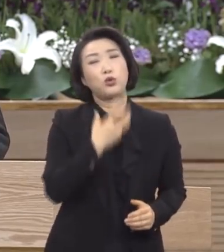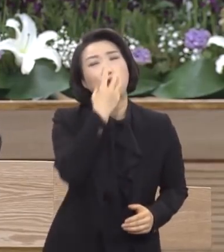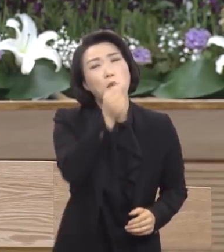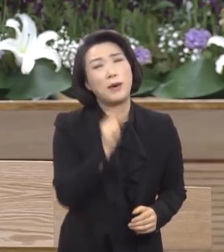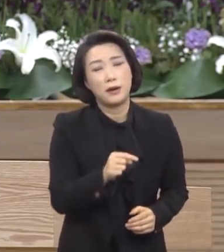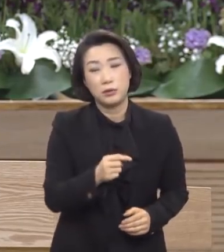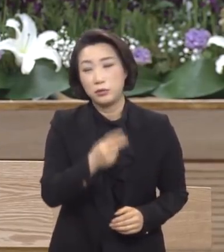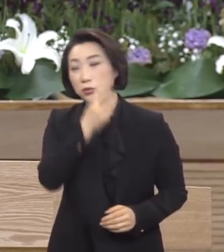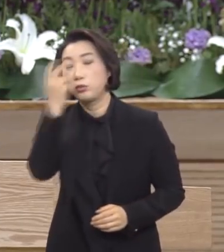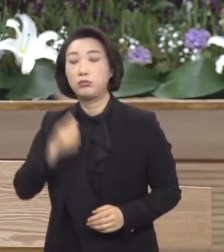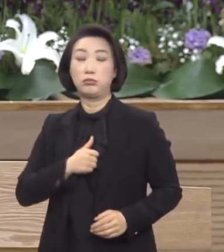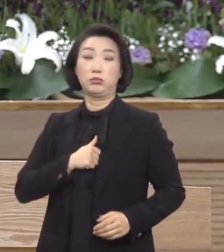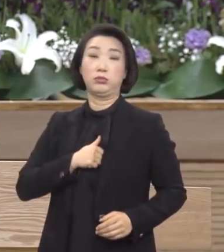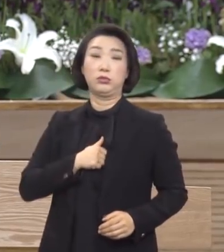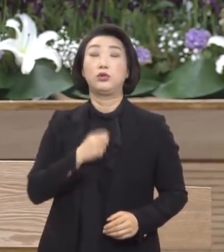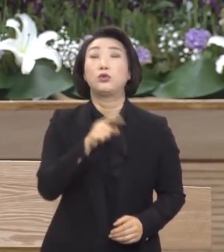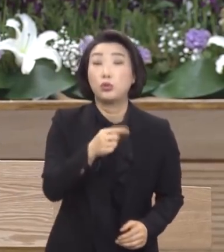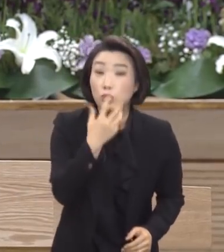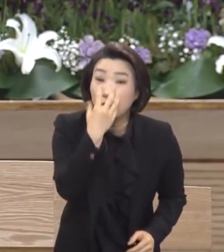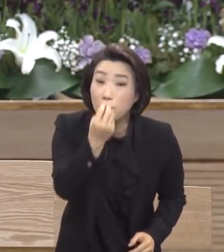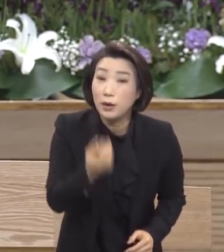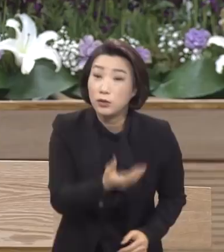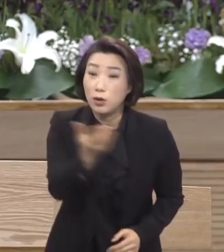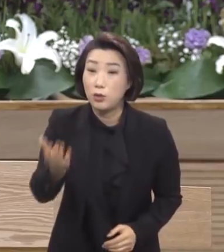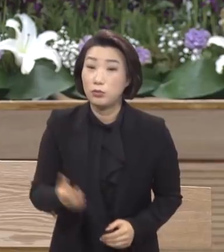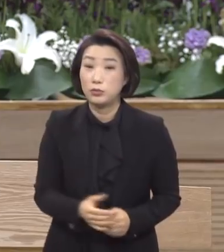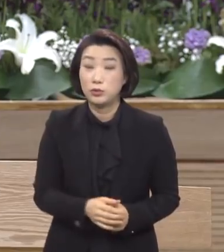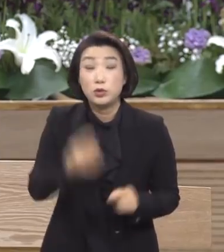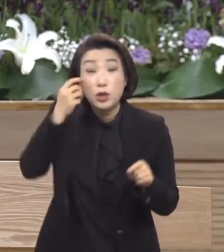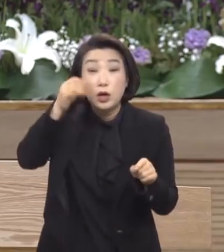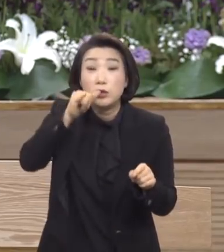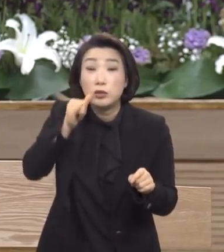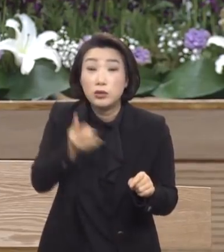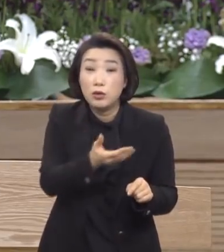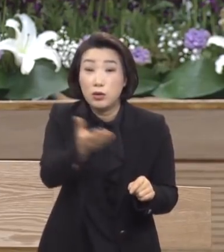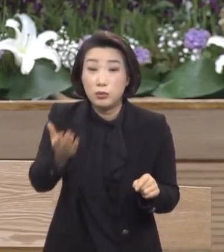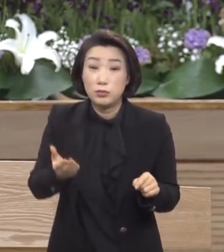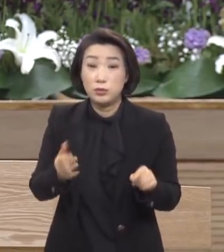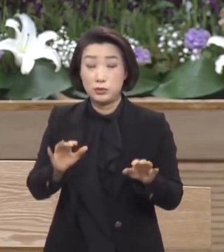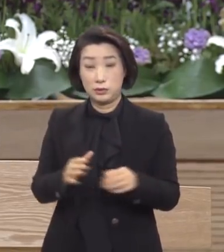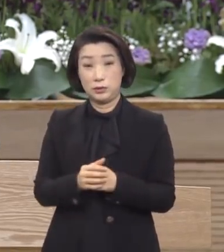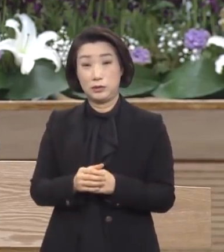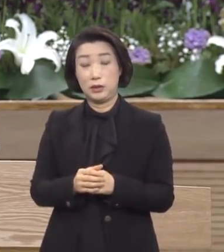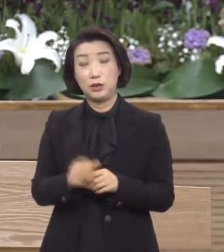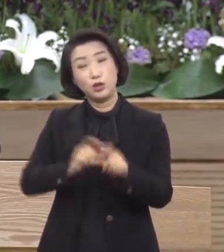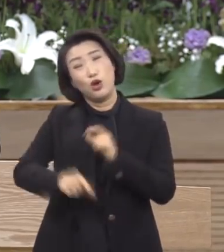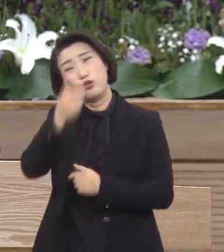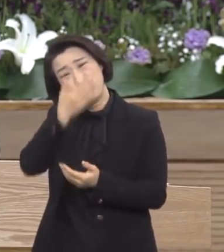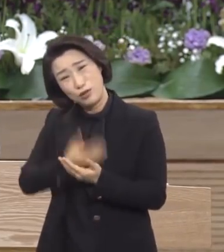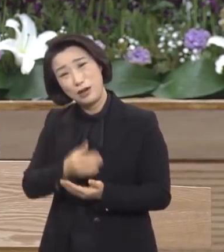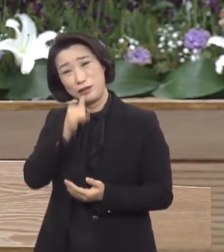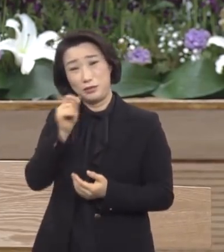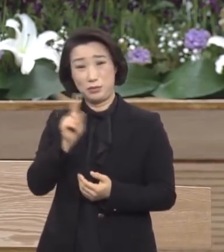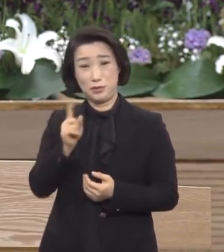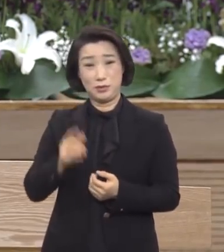채 교만이지 그거, 이렇게 봅니다. 더 중요한